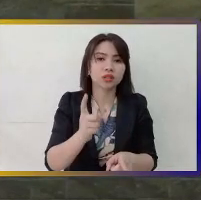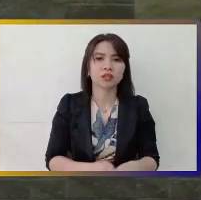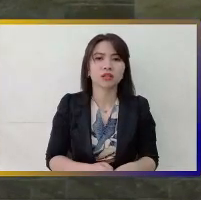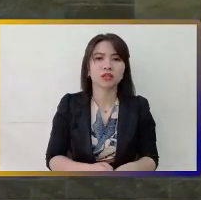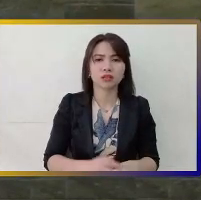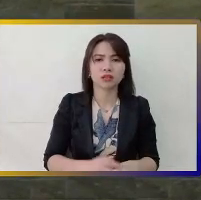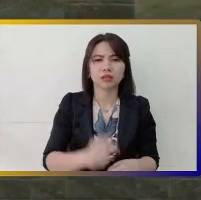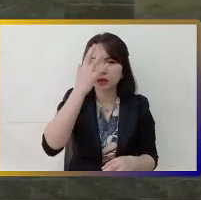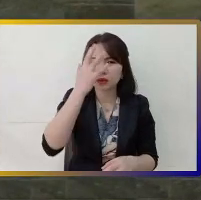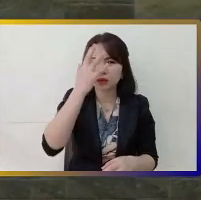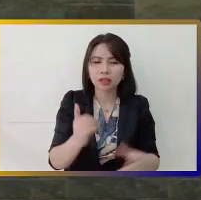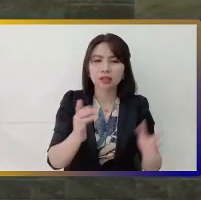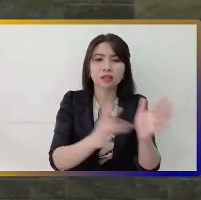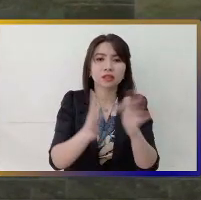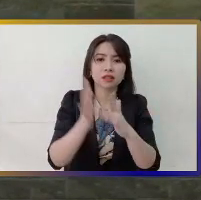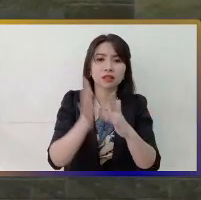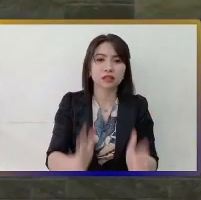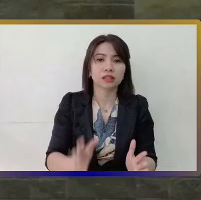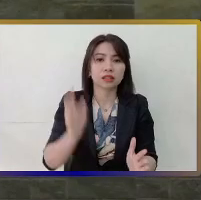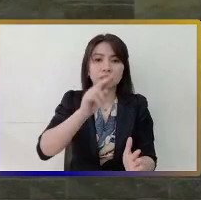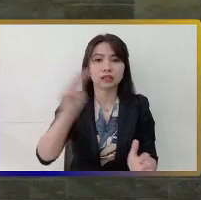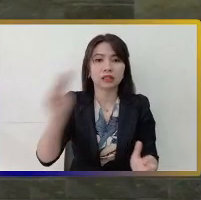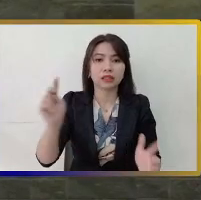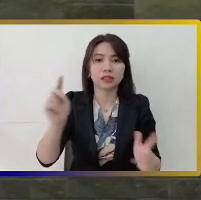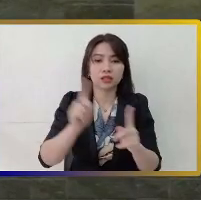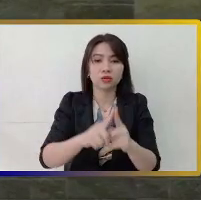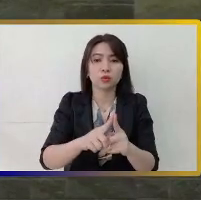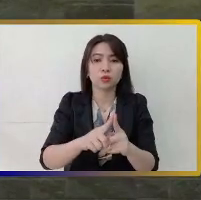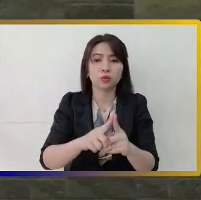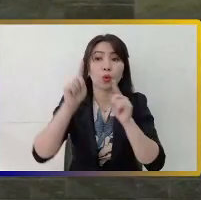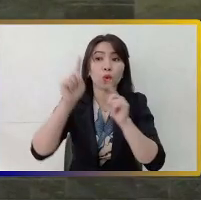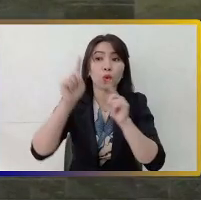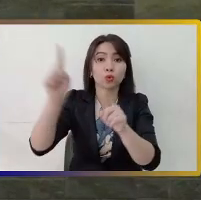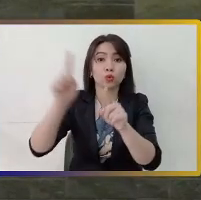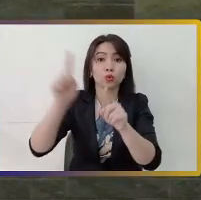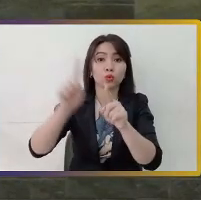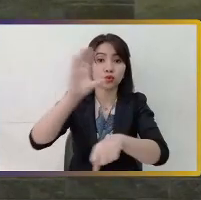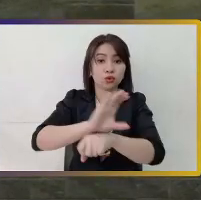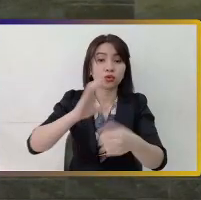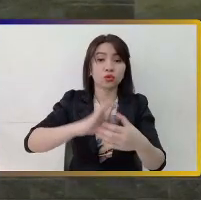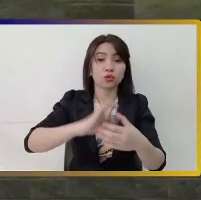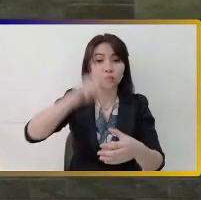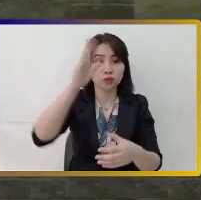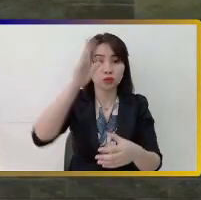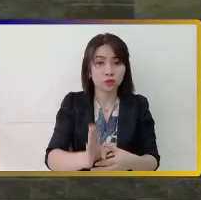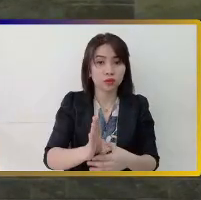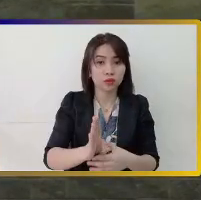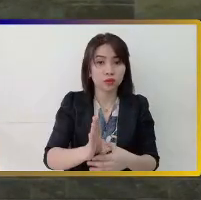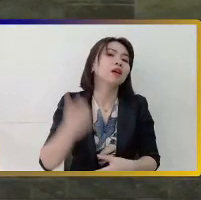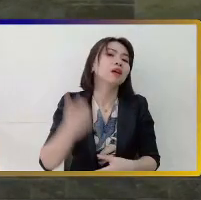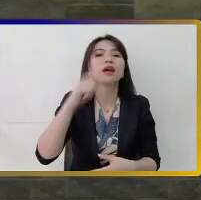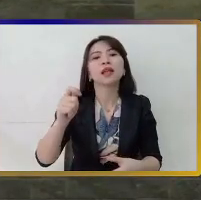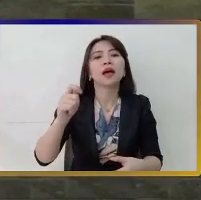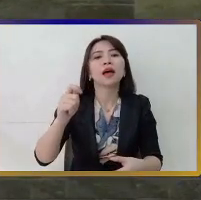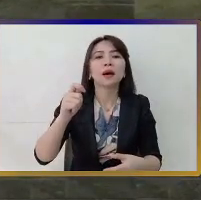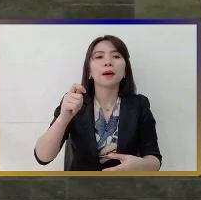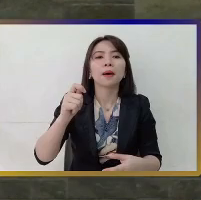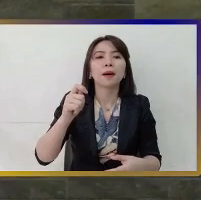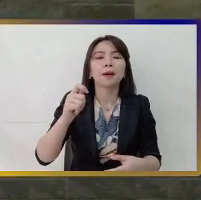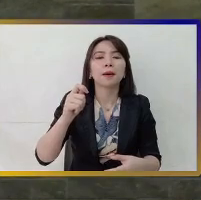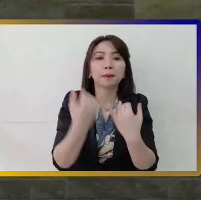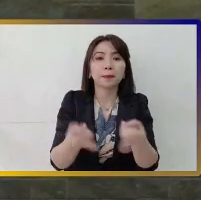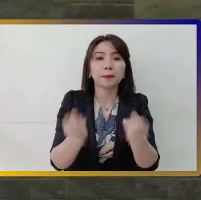mga tao, ang Kristiyano ay dapat pumunta sa house of God, makikita po natin, the main reason is to have